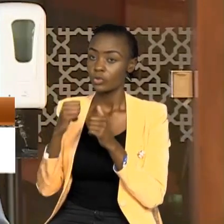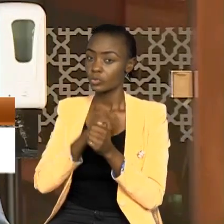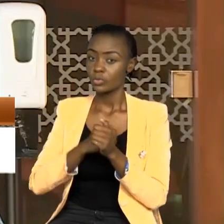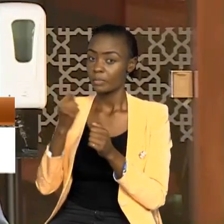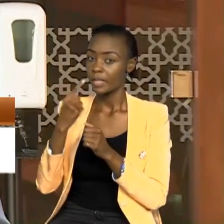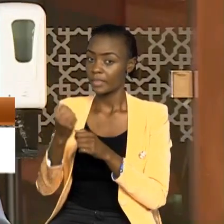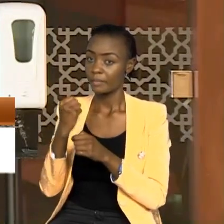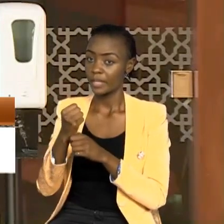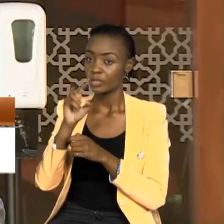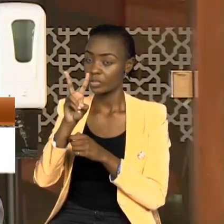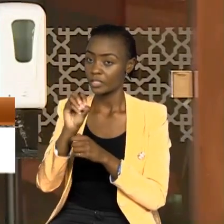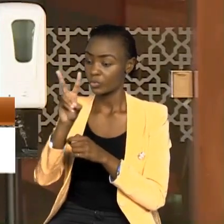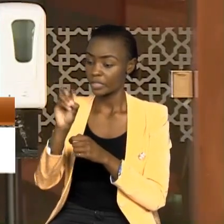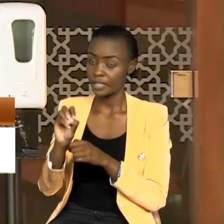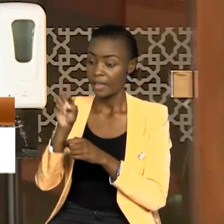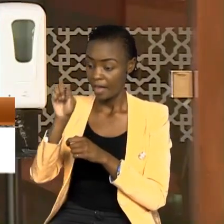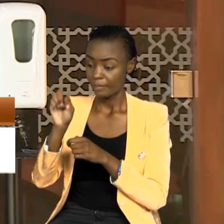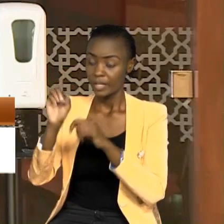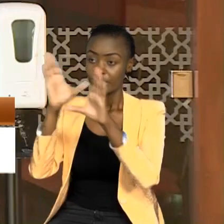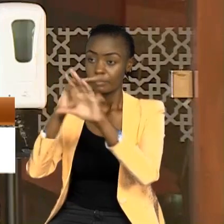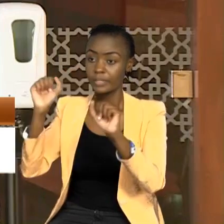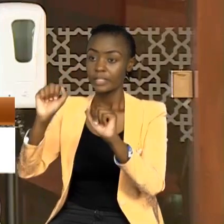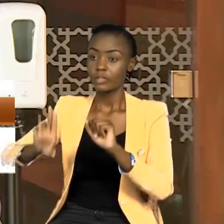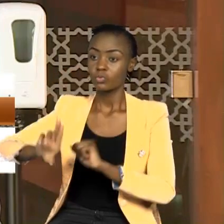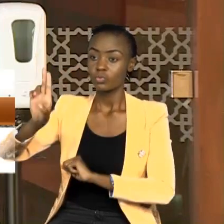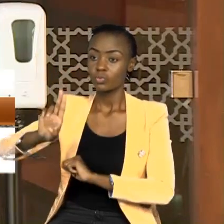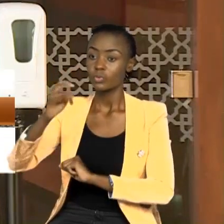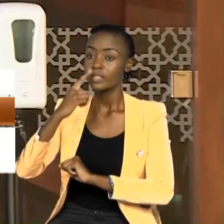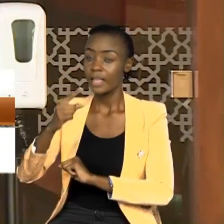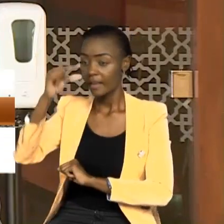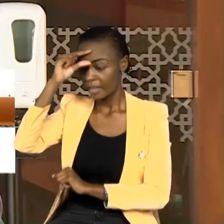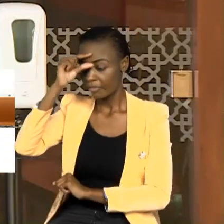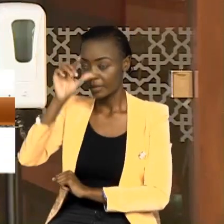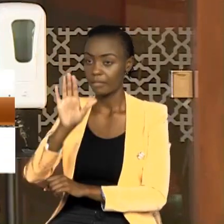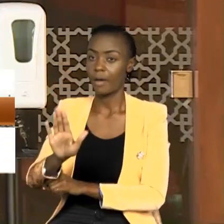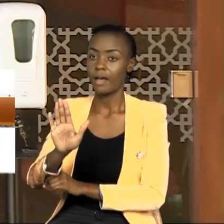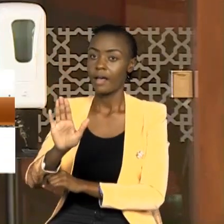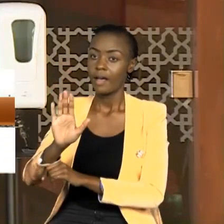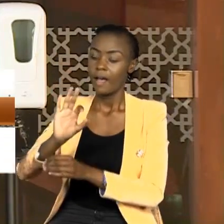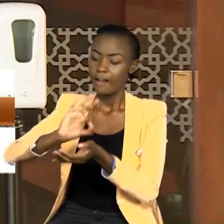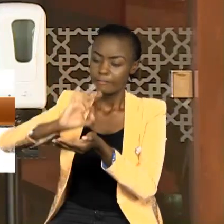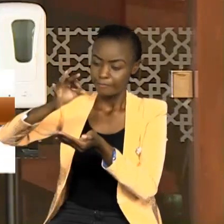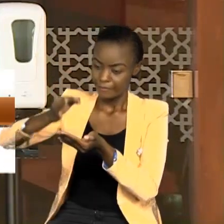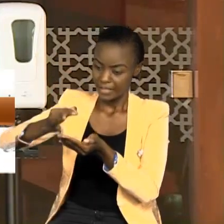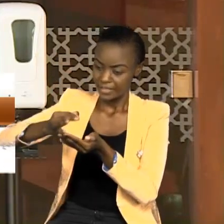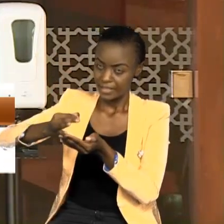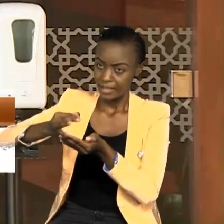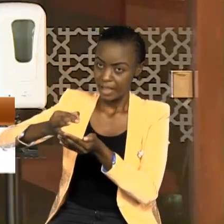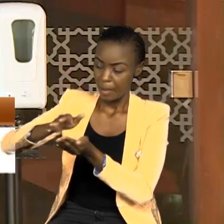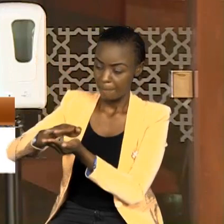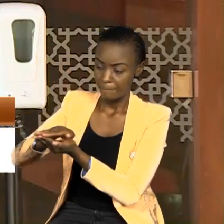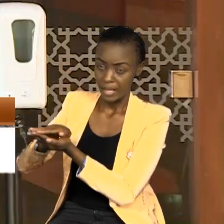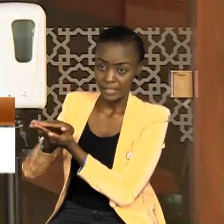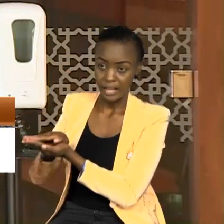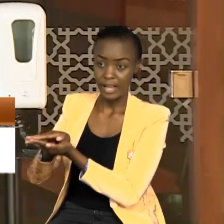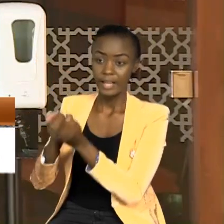wa 2020, Rais Uhuru Kenyatta aliweza kutaja kwamba serikali yake imeweza kutenga fedha kando zikiwa ni shilingi bilioni